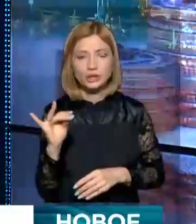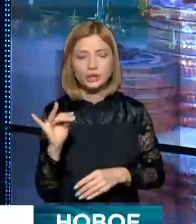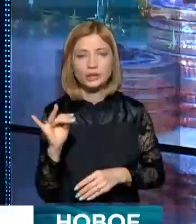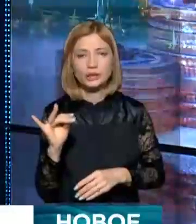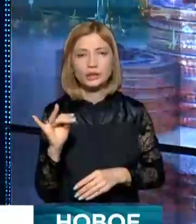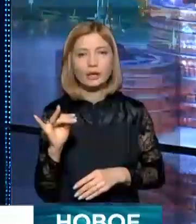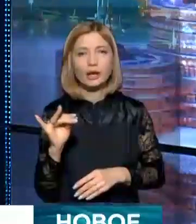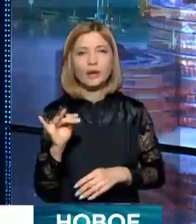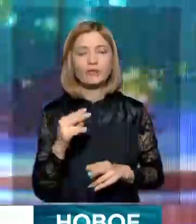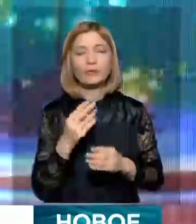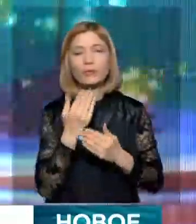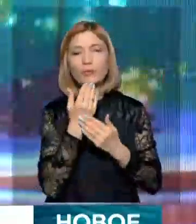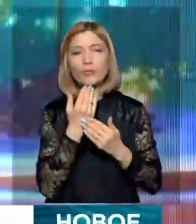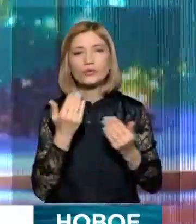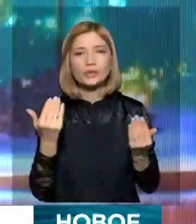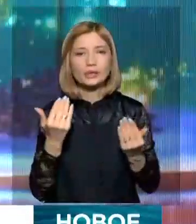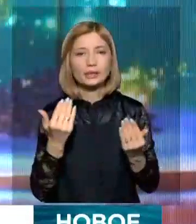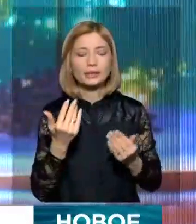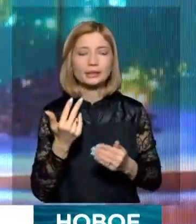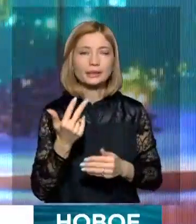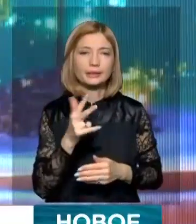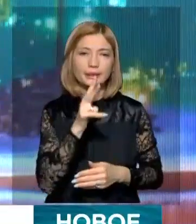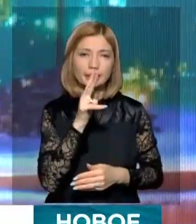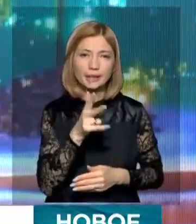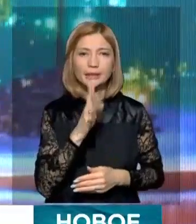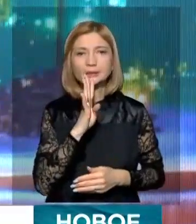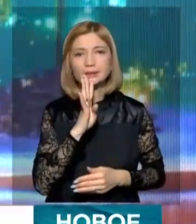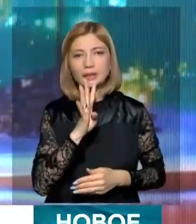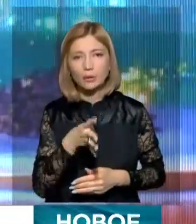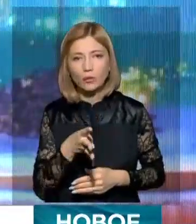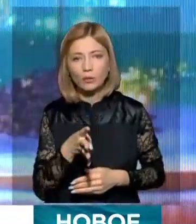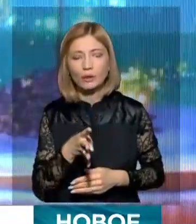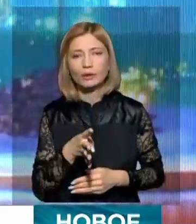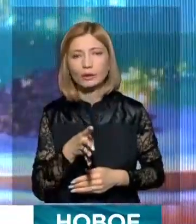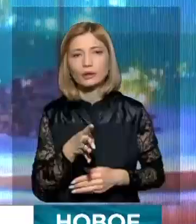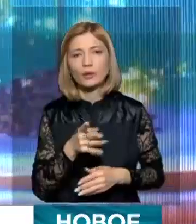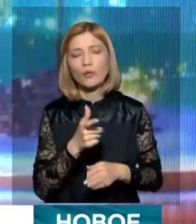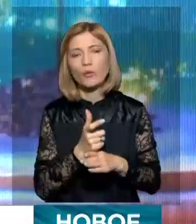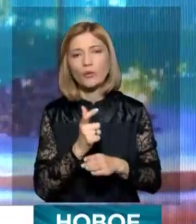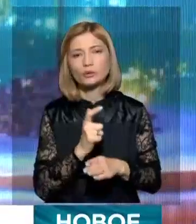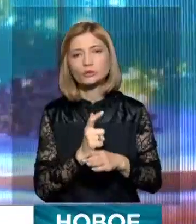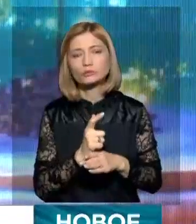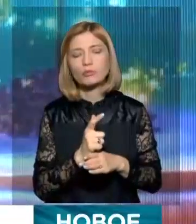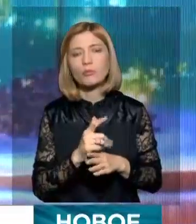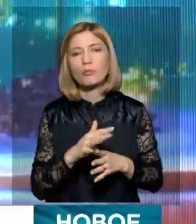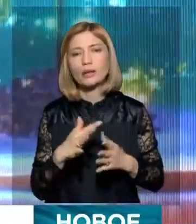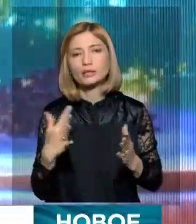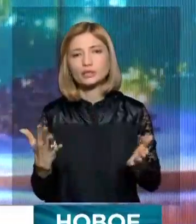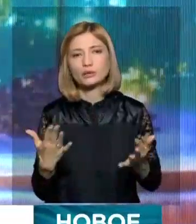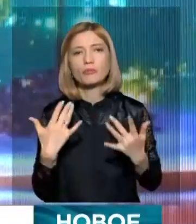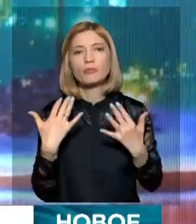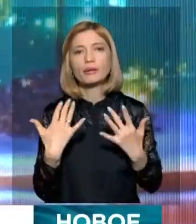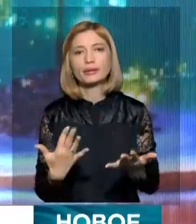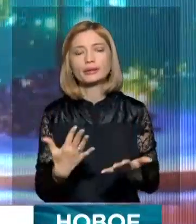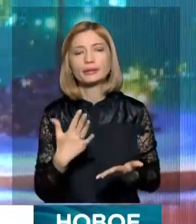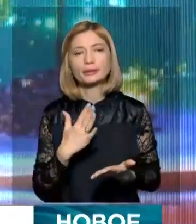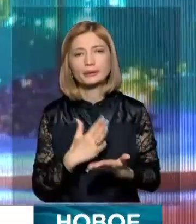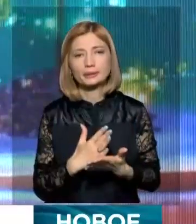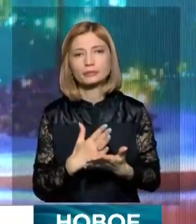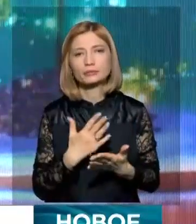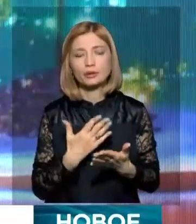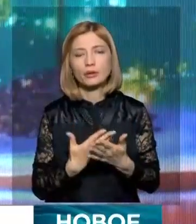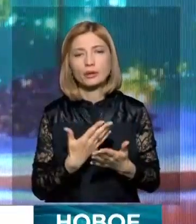За буквально последние 3-4 года это стал таким очень большим глобальным трендом. То есть поясню,